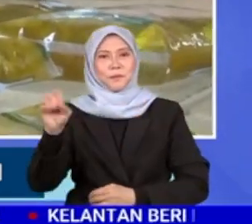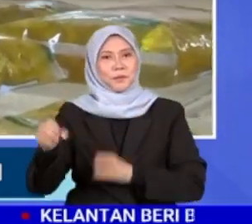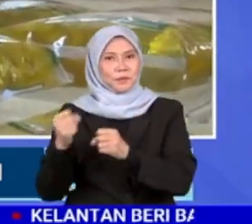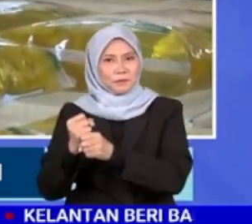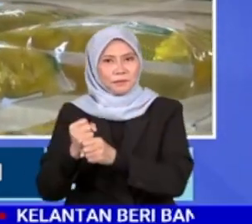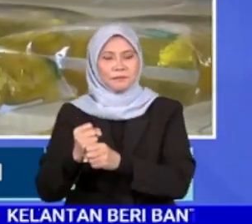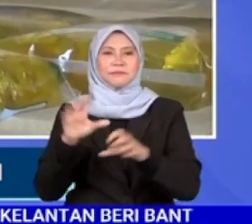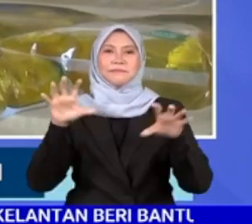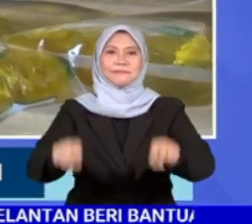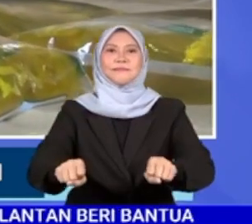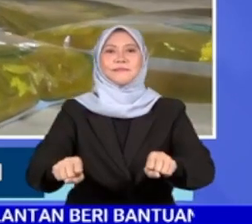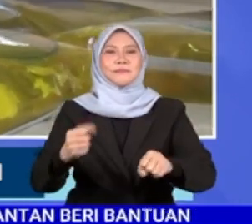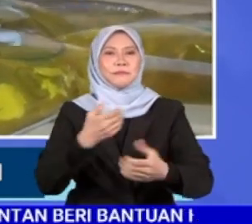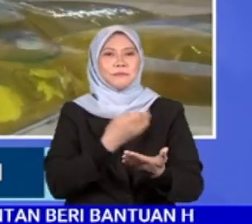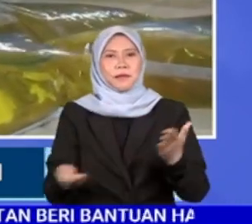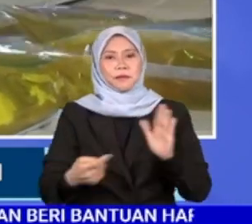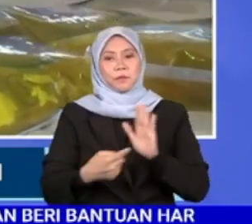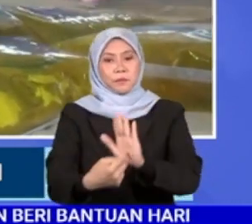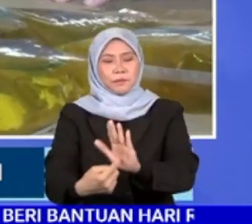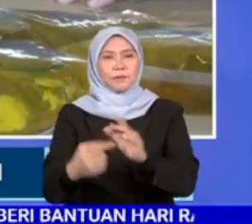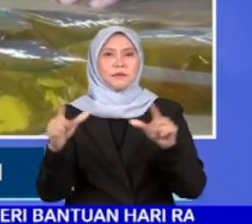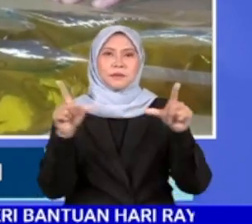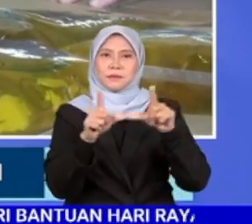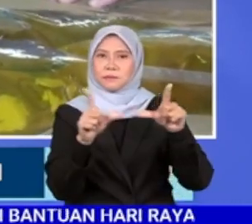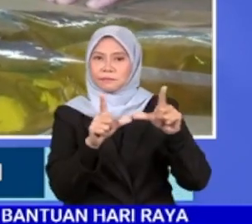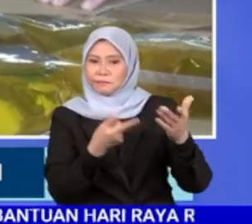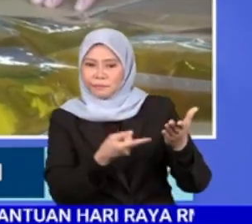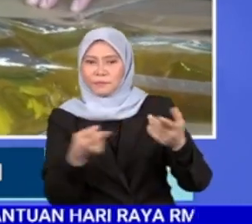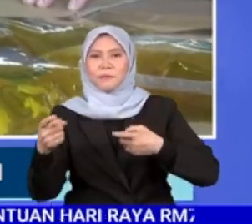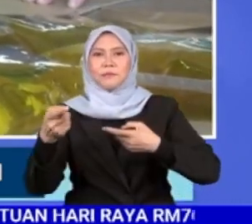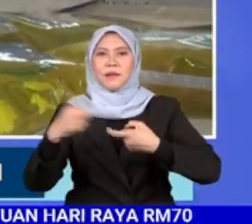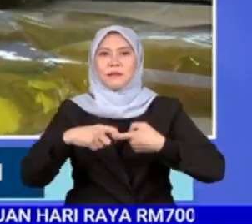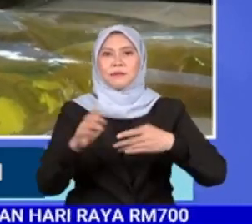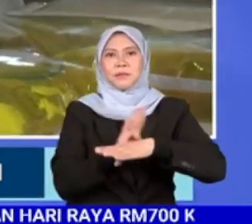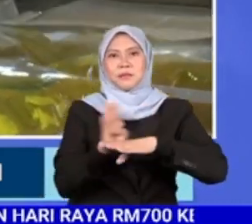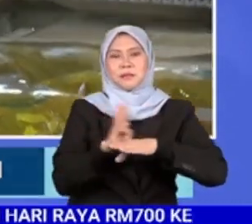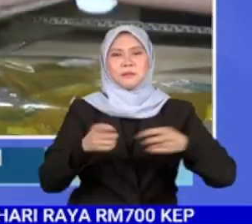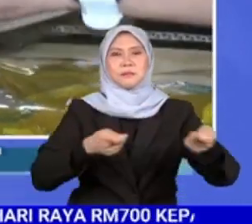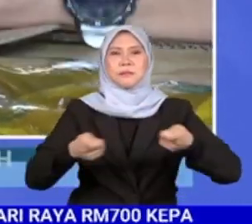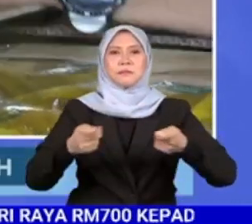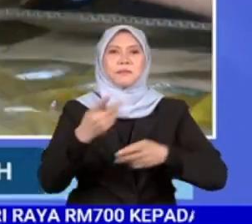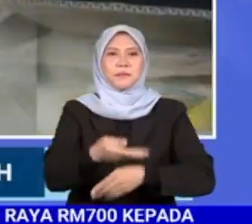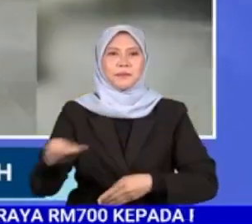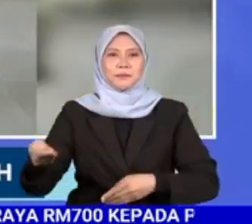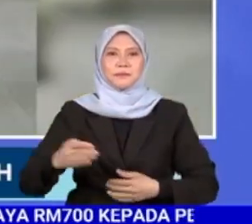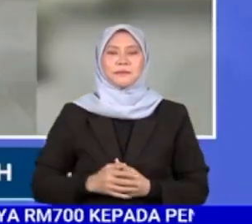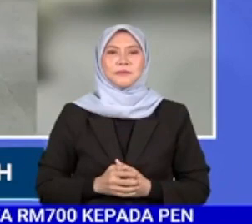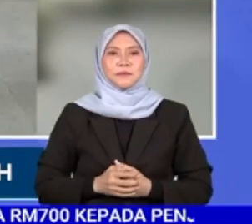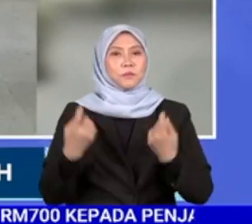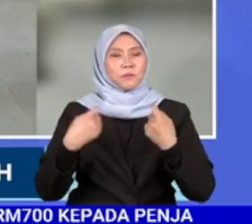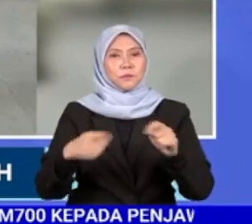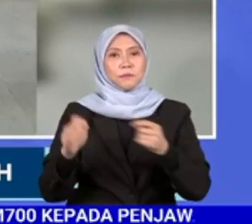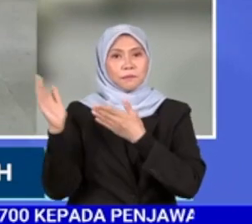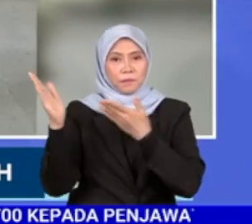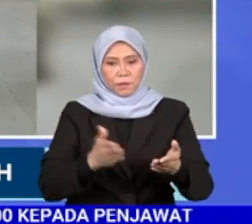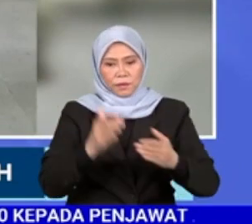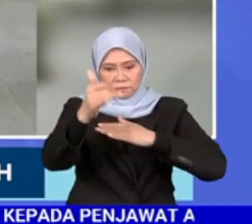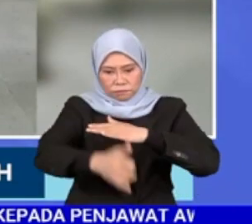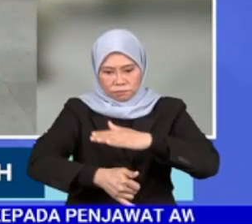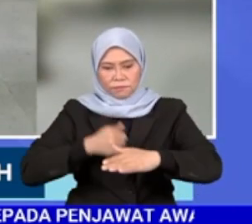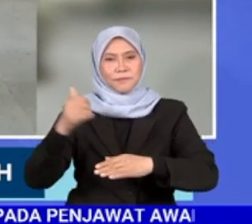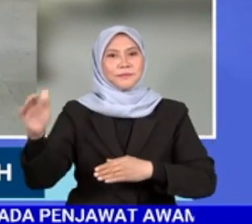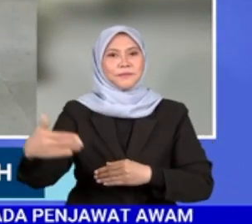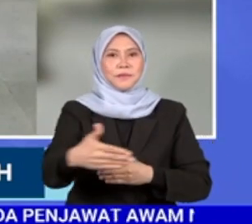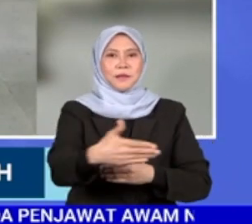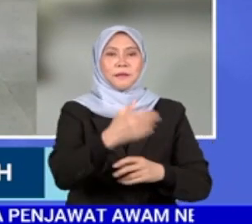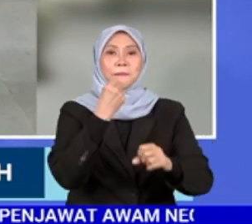40-an dicekup kerana gagal menunjukkan dokumen berkaitan urus niaga barang kawalan. Cubaan membawa masuk ikan